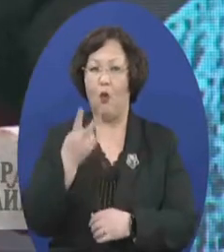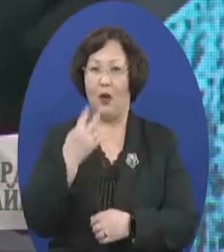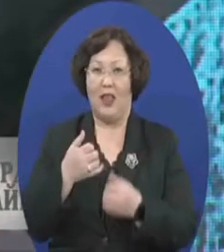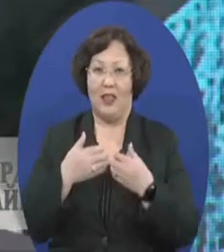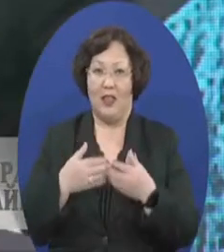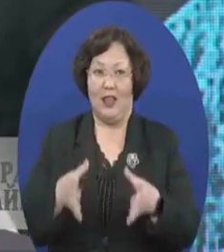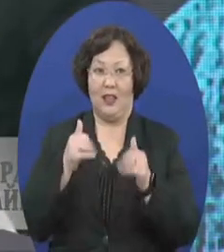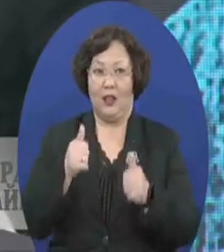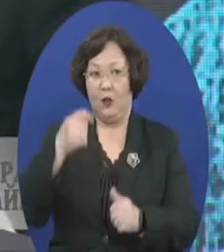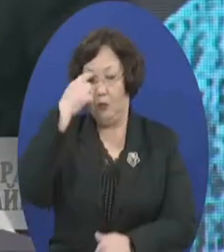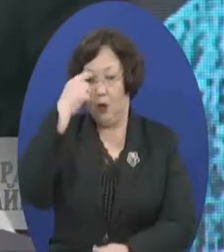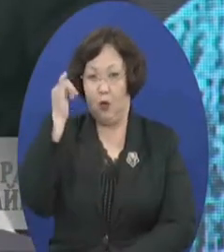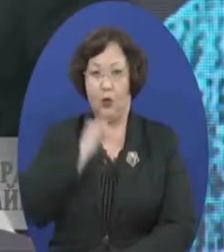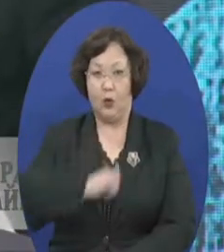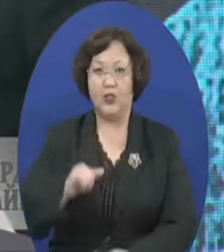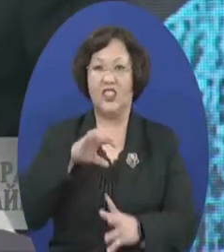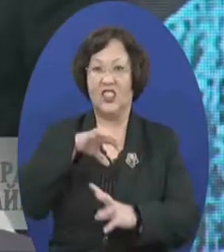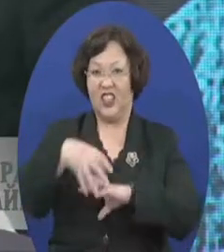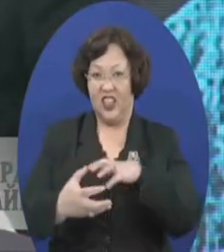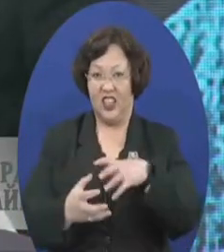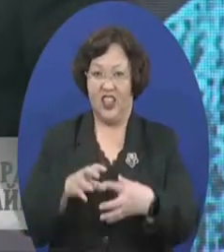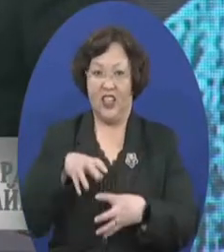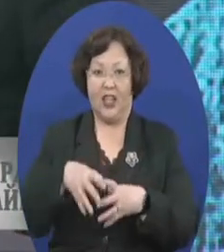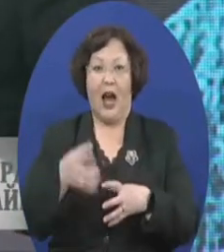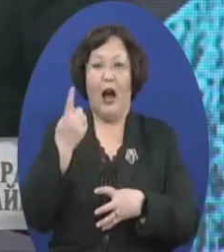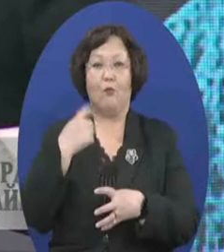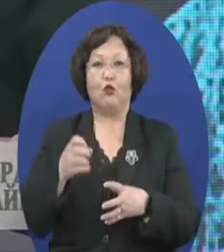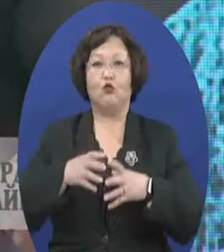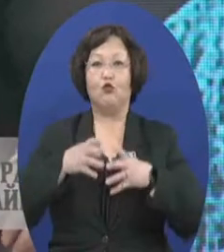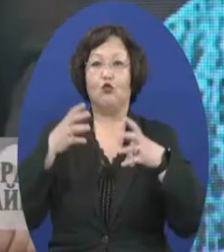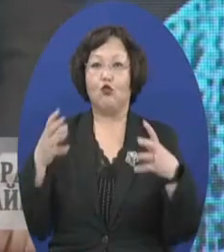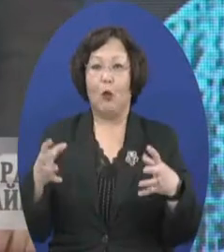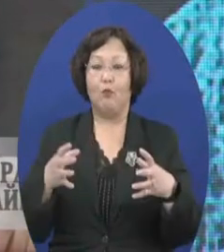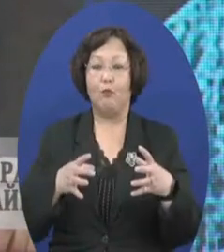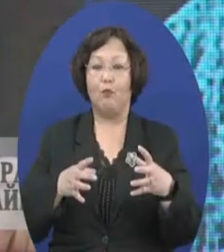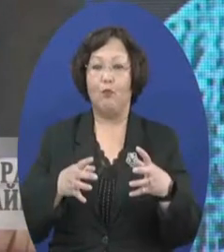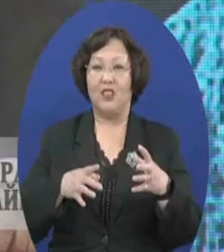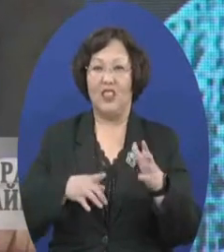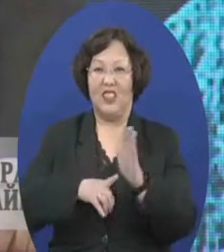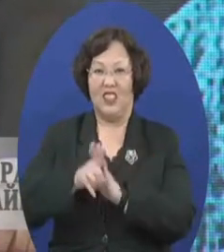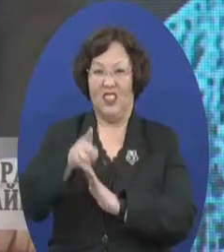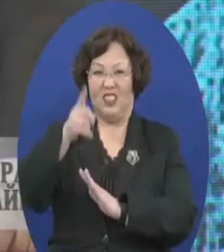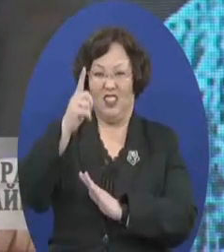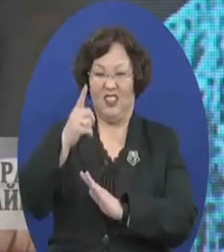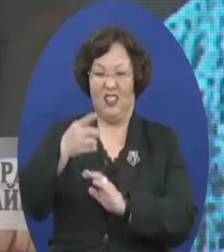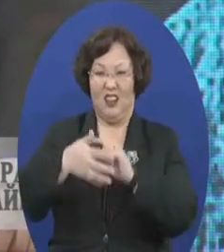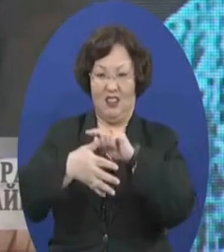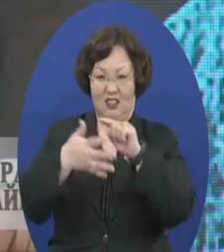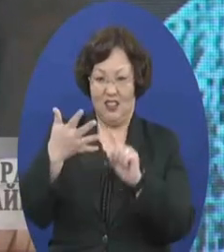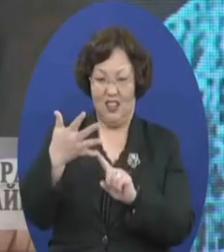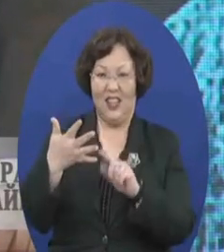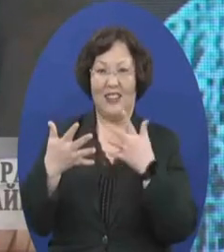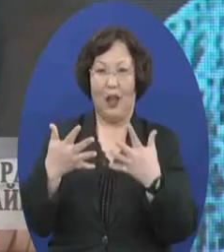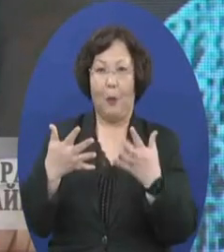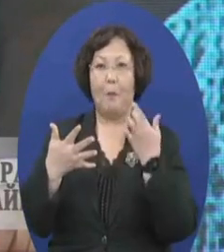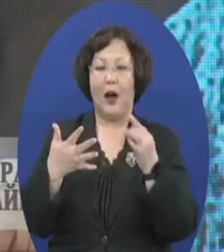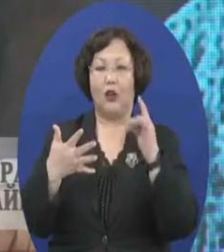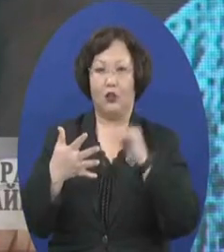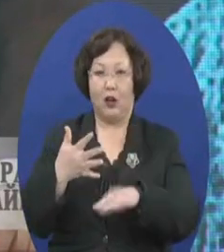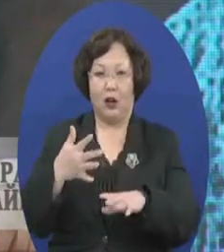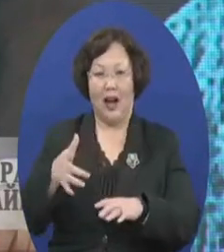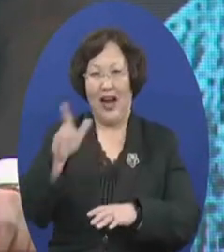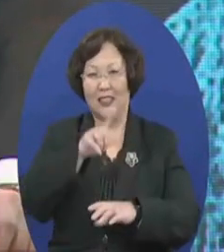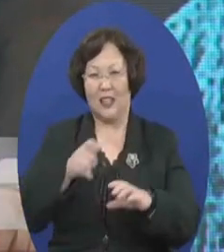орсноор Монгол улс дэлхийд хамгийн томд эхнээсээ тав дэрэмлэгдэх өндөр технологийн гүний